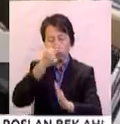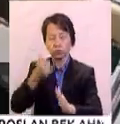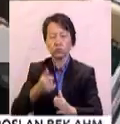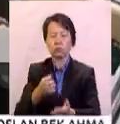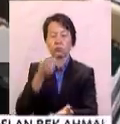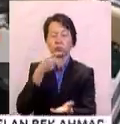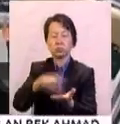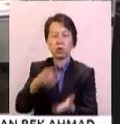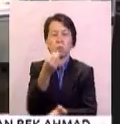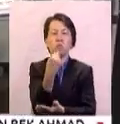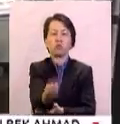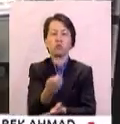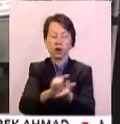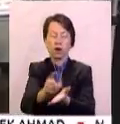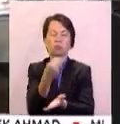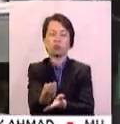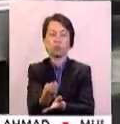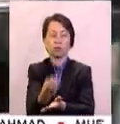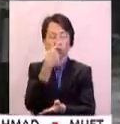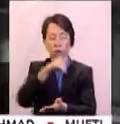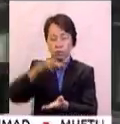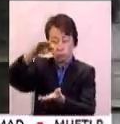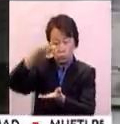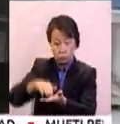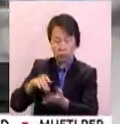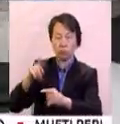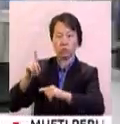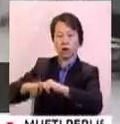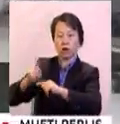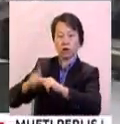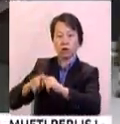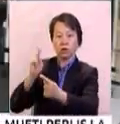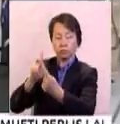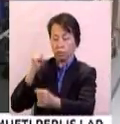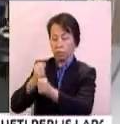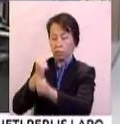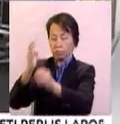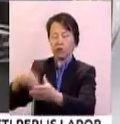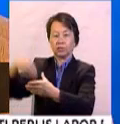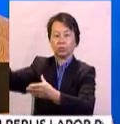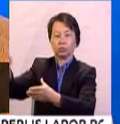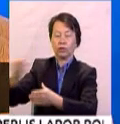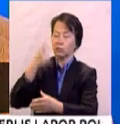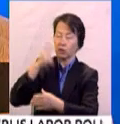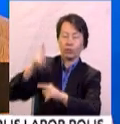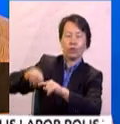kadar upah yang rendah, juga untuk mengurangkan kebergantungan kepada pekerja asing.